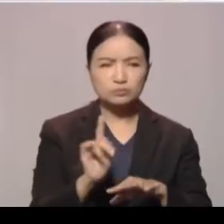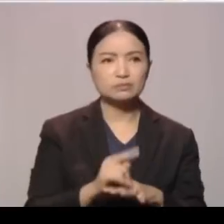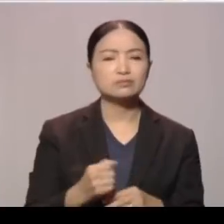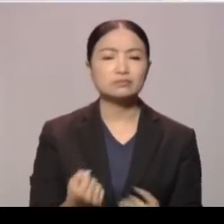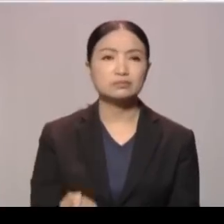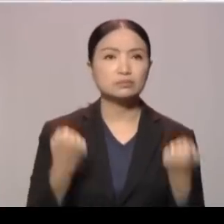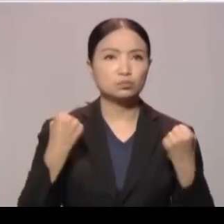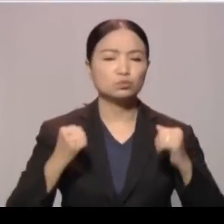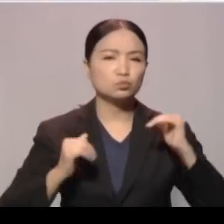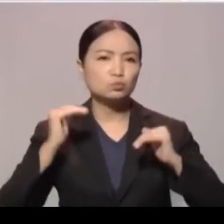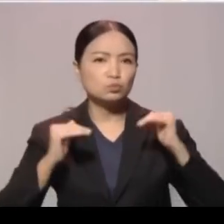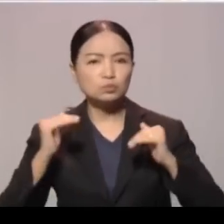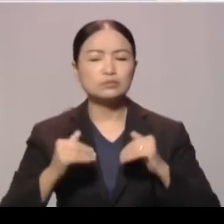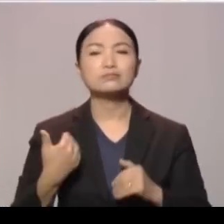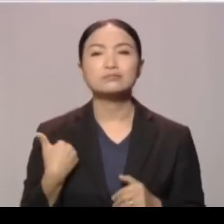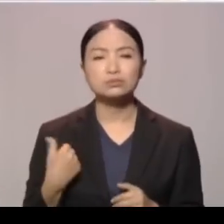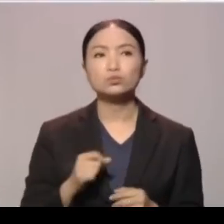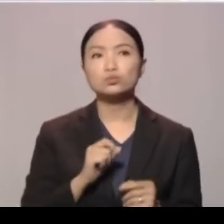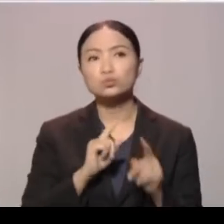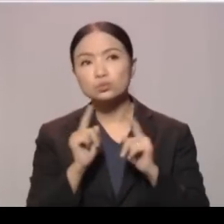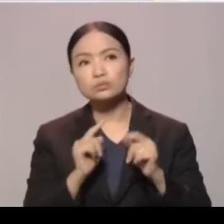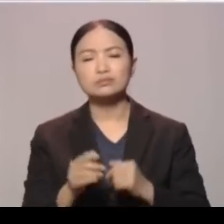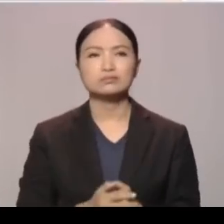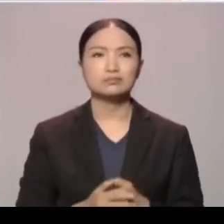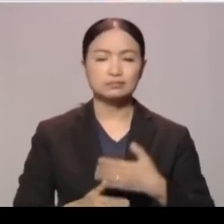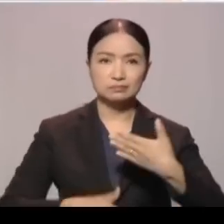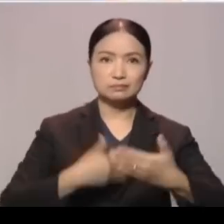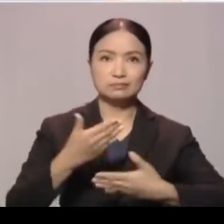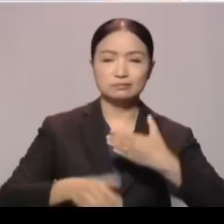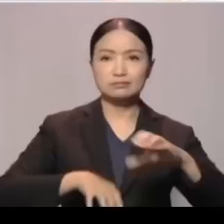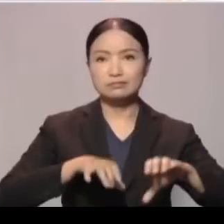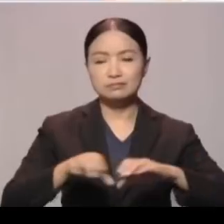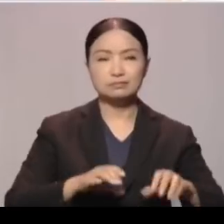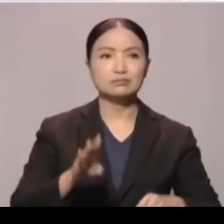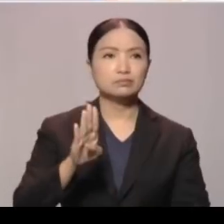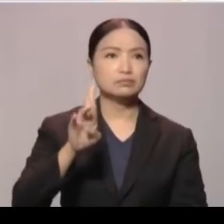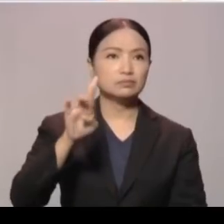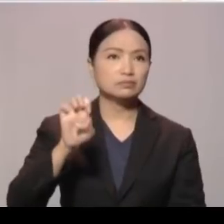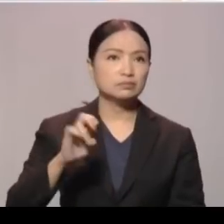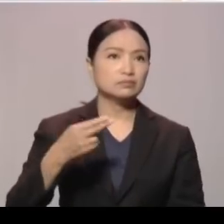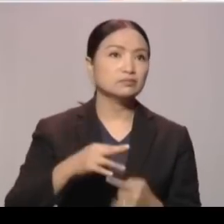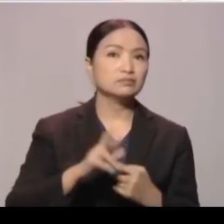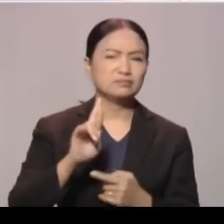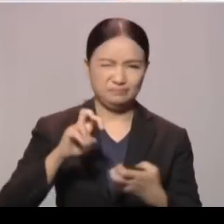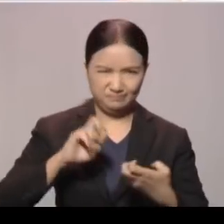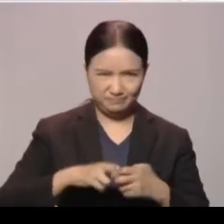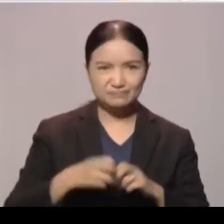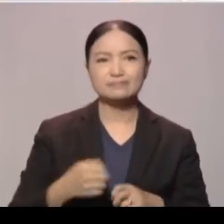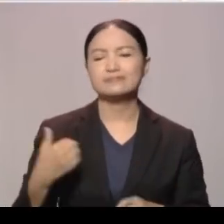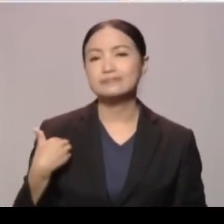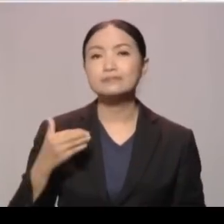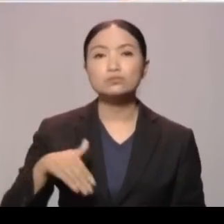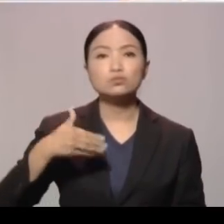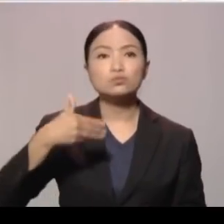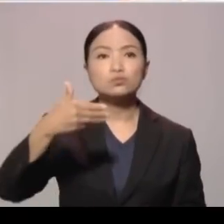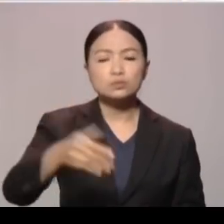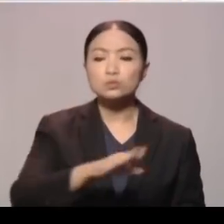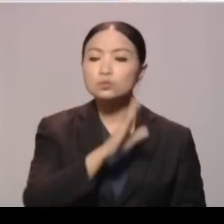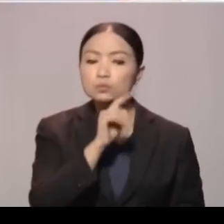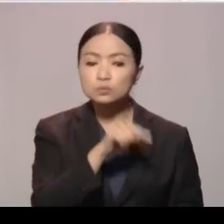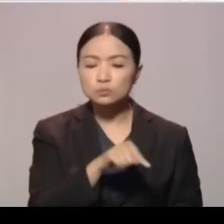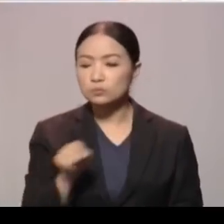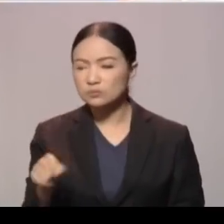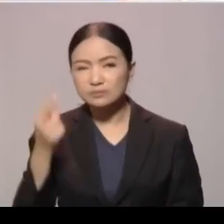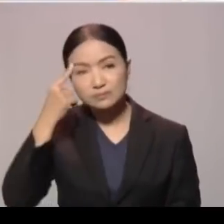การต่อรองมันสูงม ัน จะทำให้ระยะยาวในการบริหารอำนาจเนี่ยจะเป็นปัญหาถ้าเกิดว่ามีความเห็นต่างหรือว่